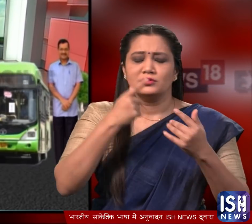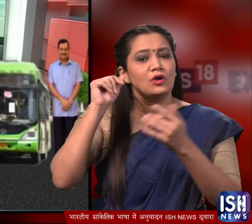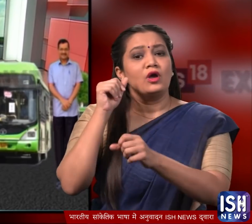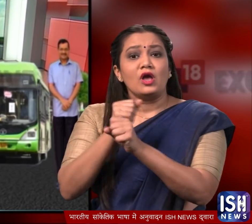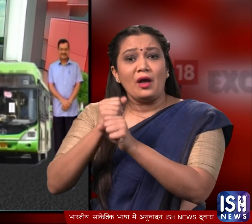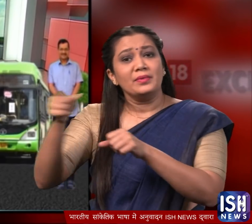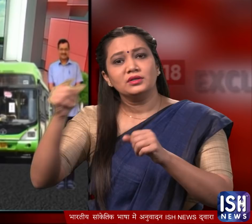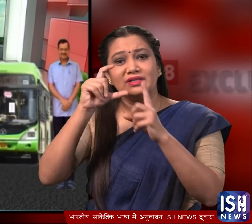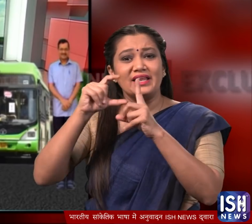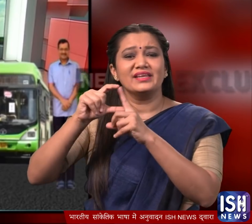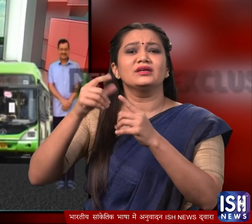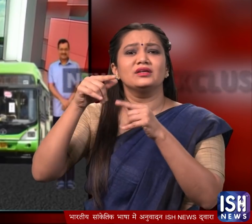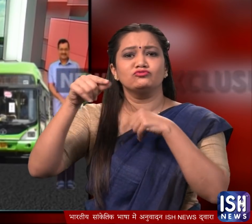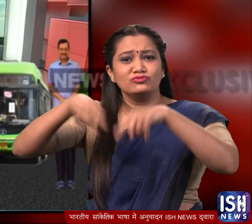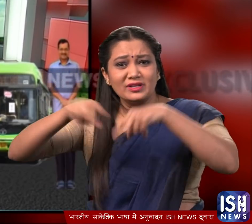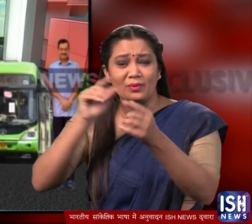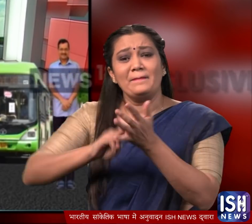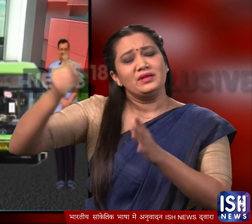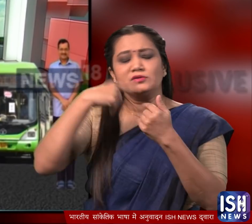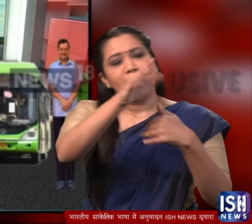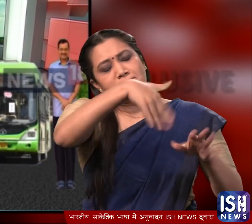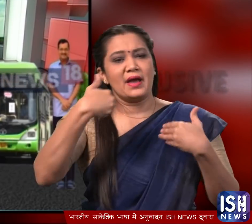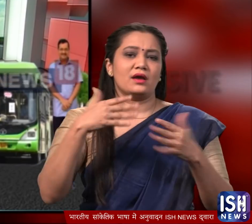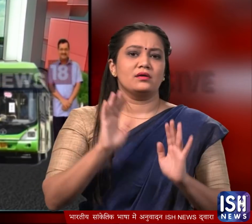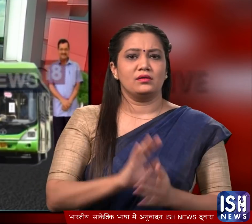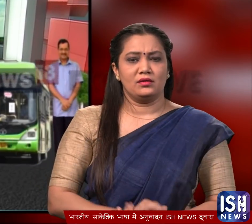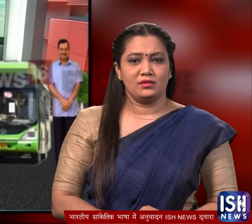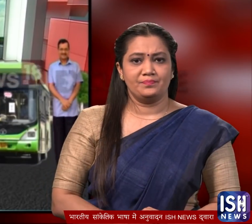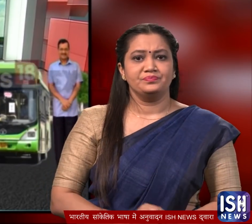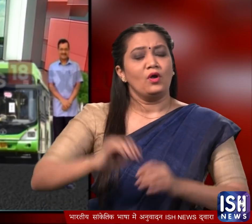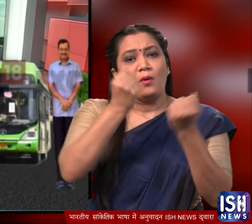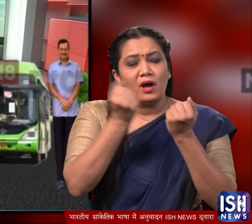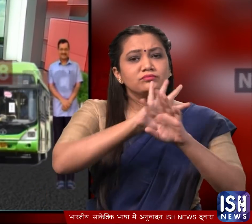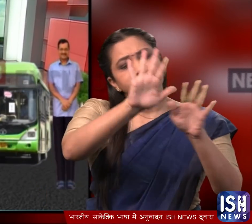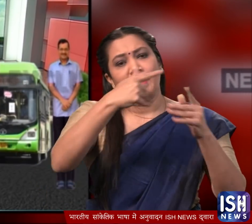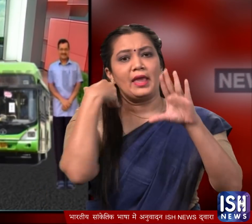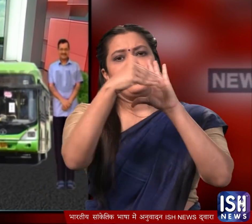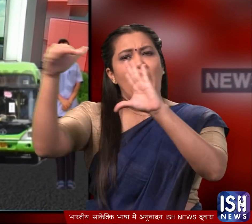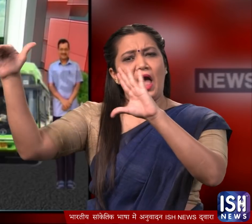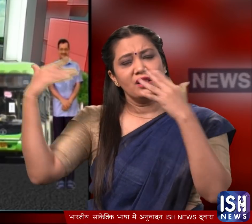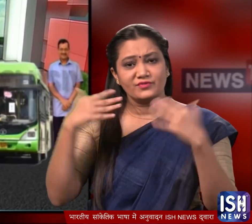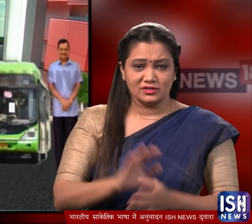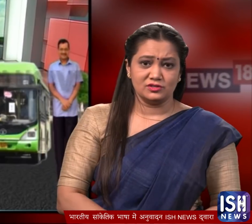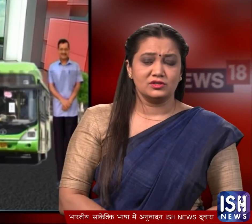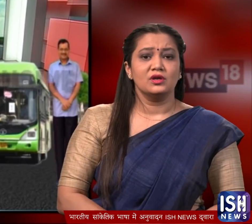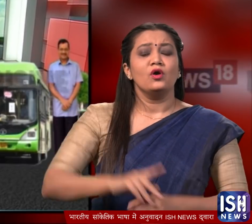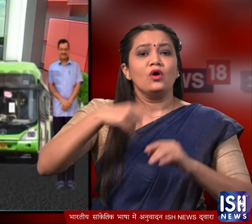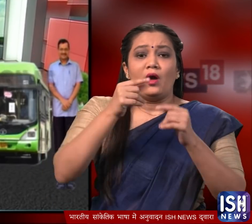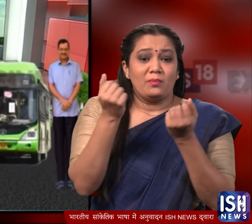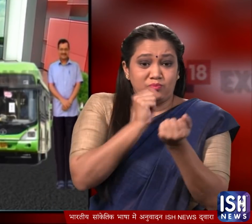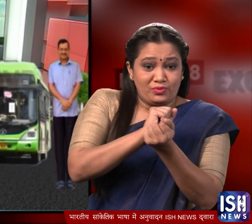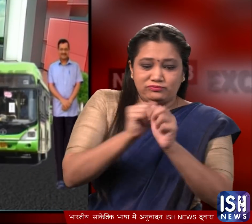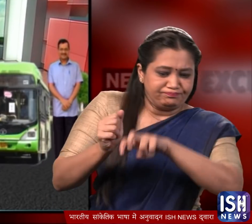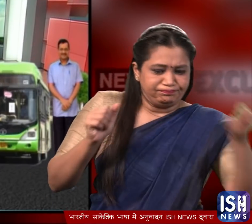वापस मंगवाने के लिए दिल्ली परिवहन विभाग की तरफ से डीटीसी बस के सभी डिपो को ईमेल भेजा गया, जिसमें जवानों को